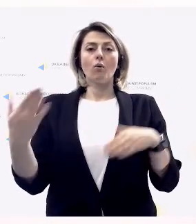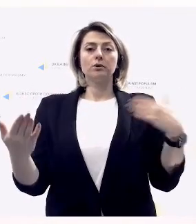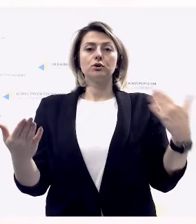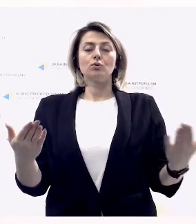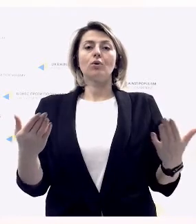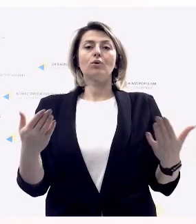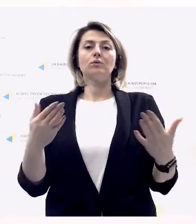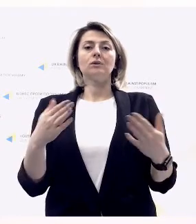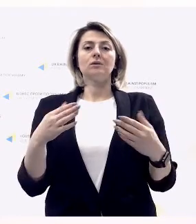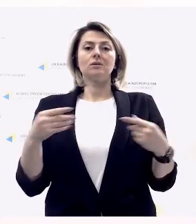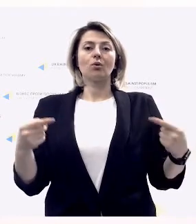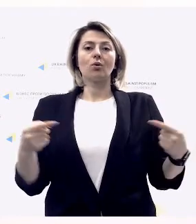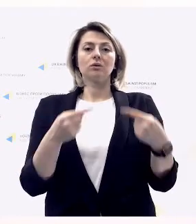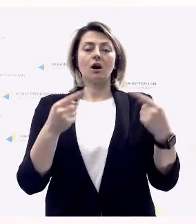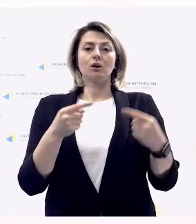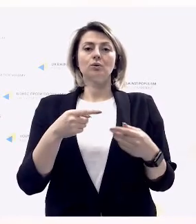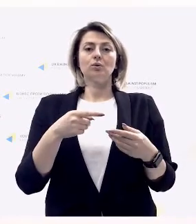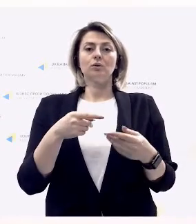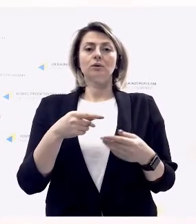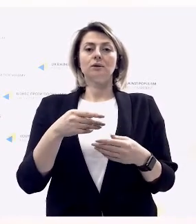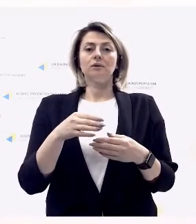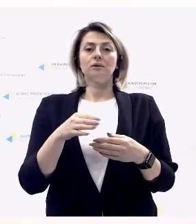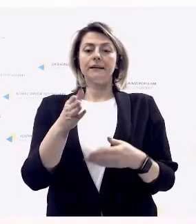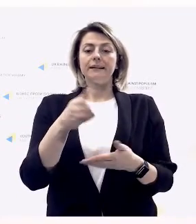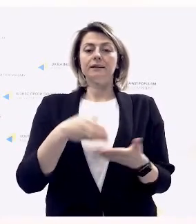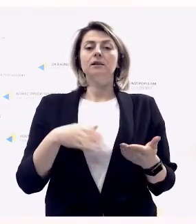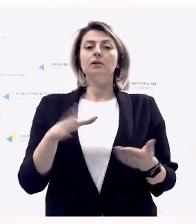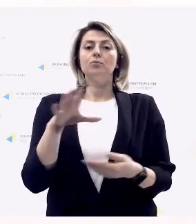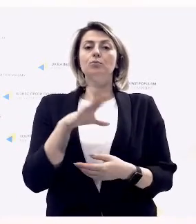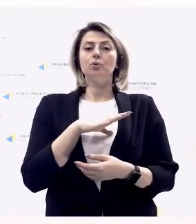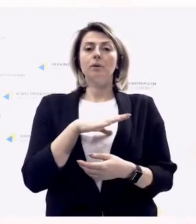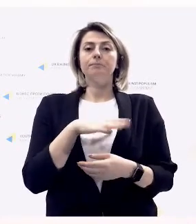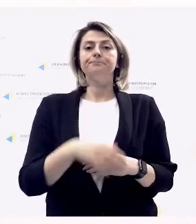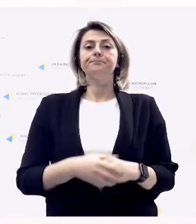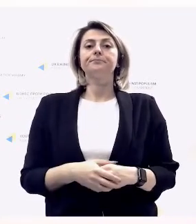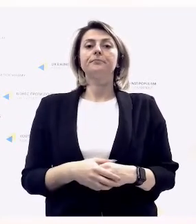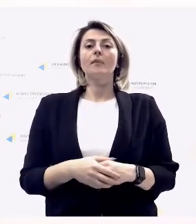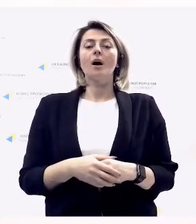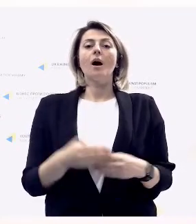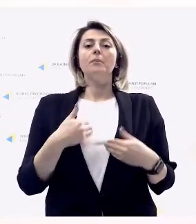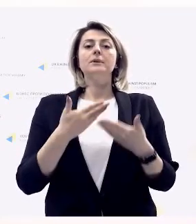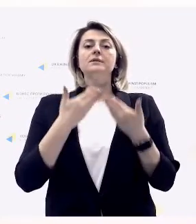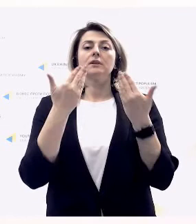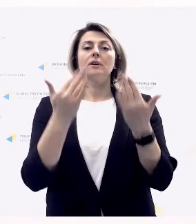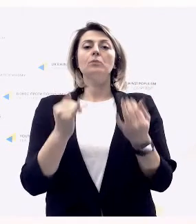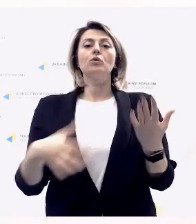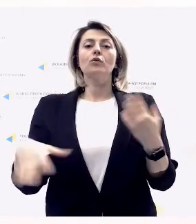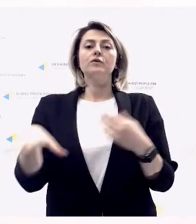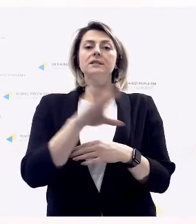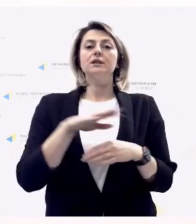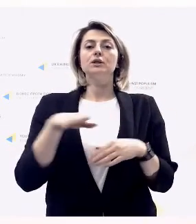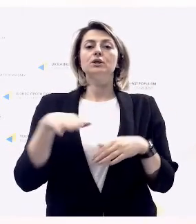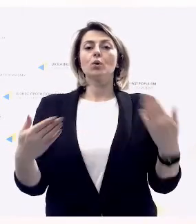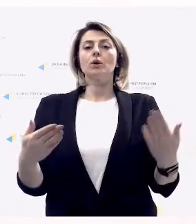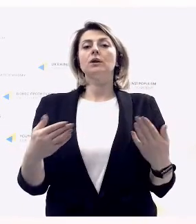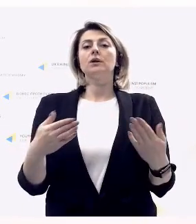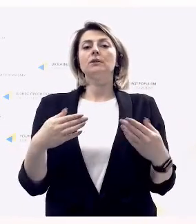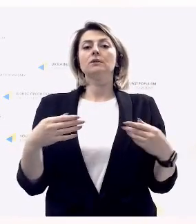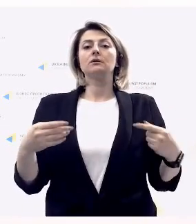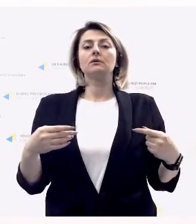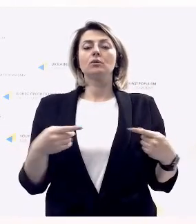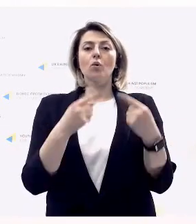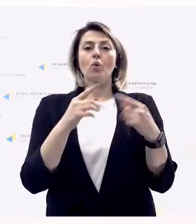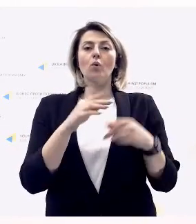контактної лінії була для того, що ми звертаємось до всіх сторін конфлікту